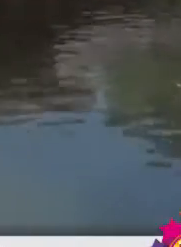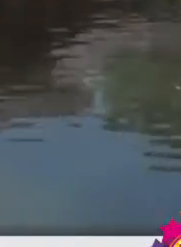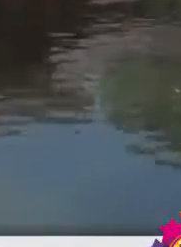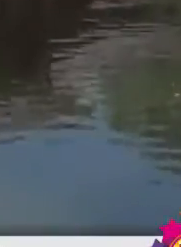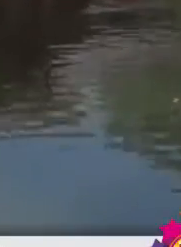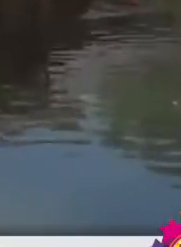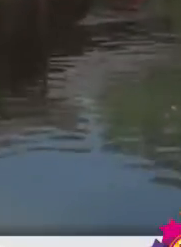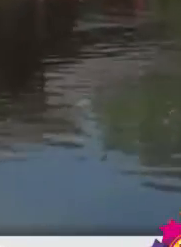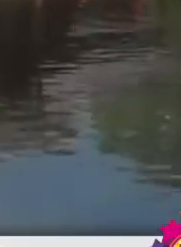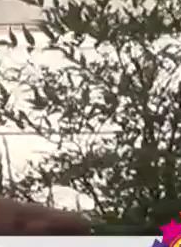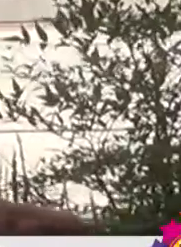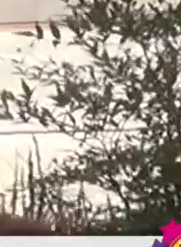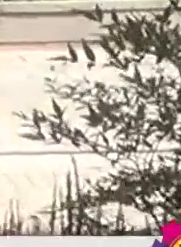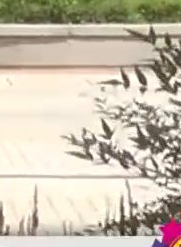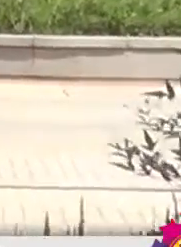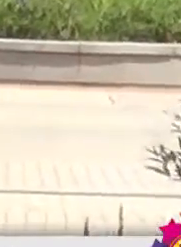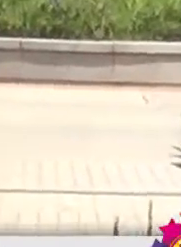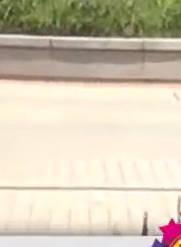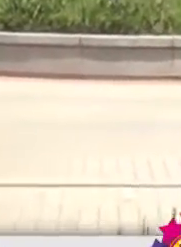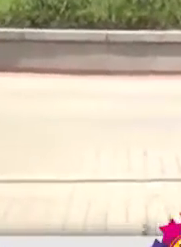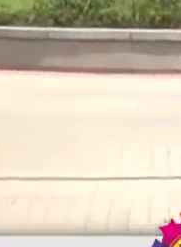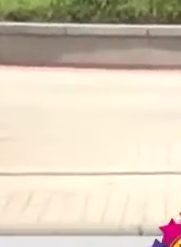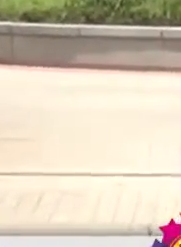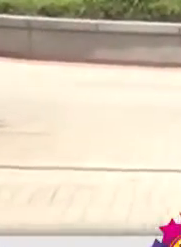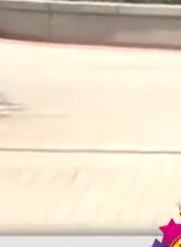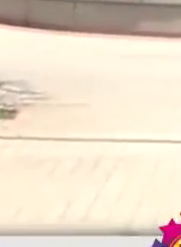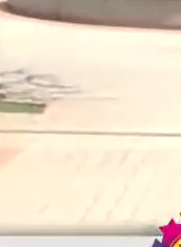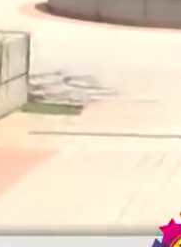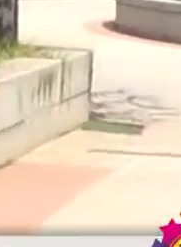나의 춘향아